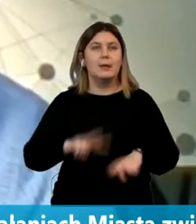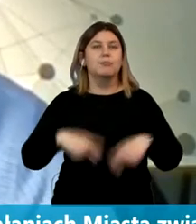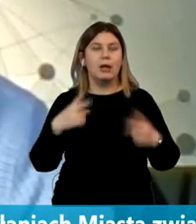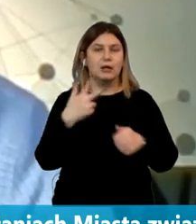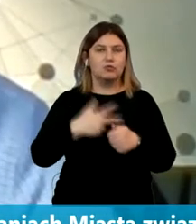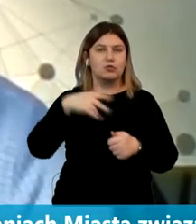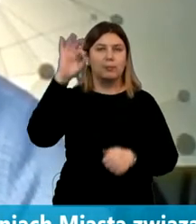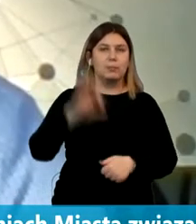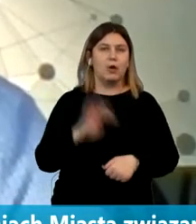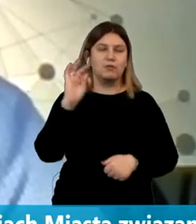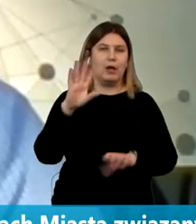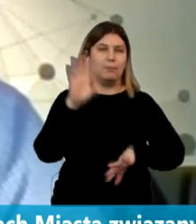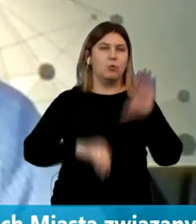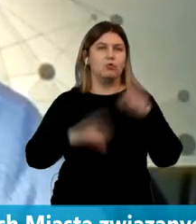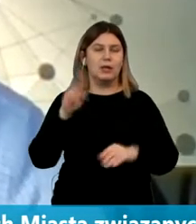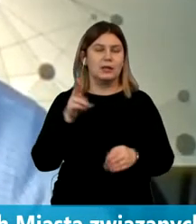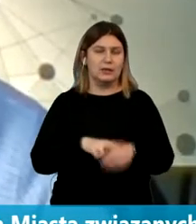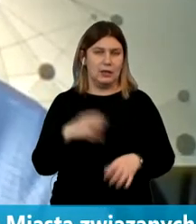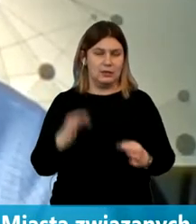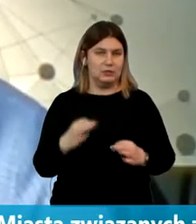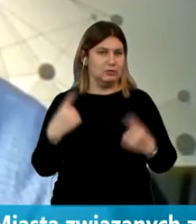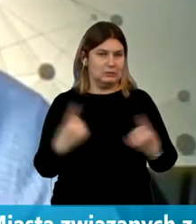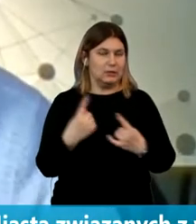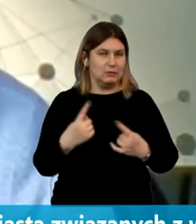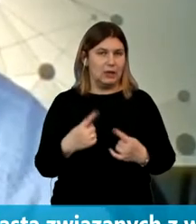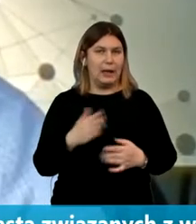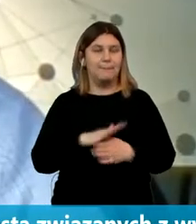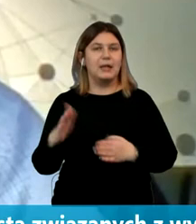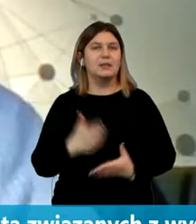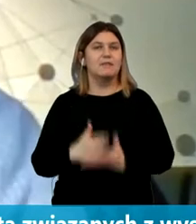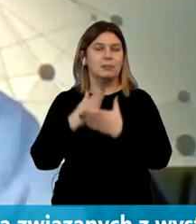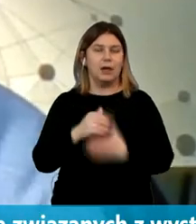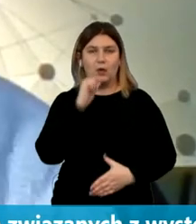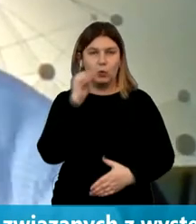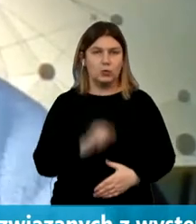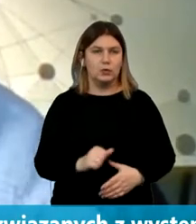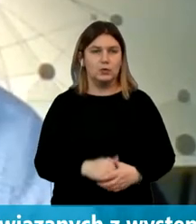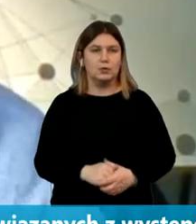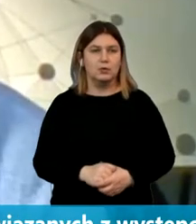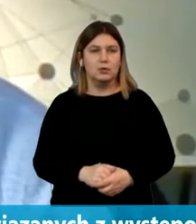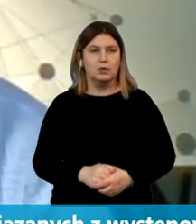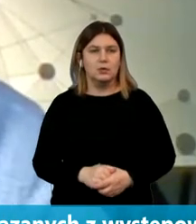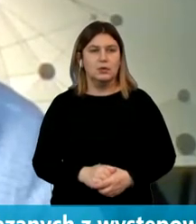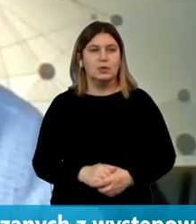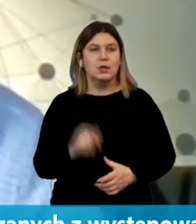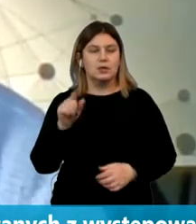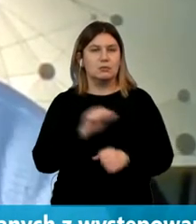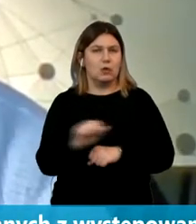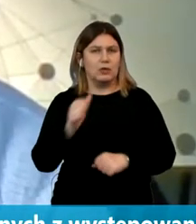30% swojego budżetu na inwestycje w dzisiejszej sytuacji bez wsparcia środków Unii. To jest po prostu